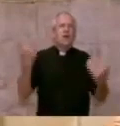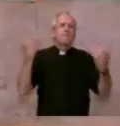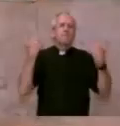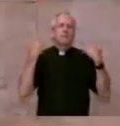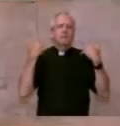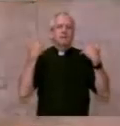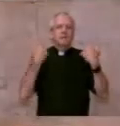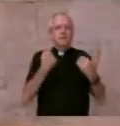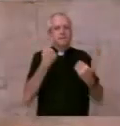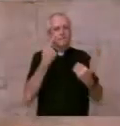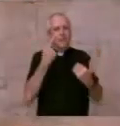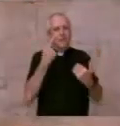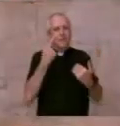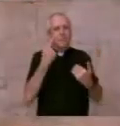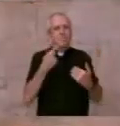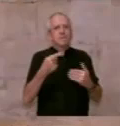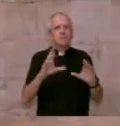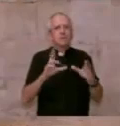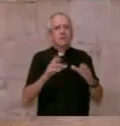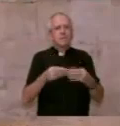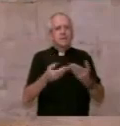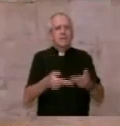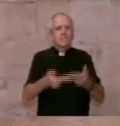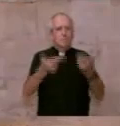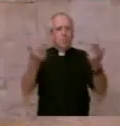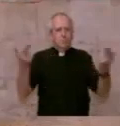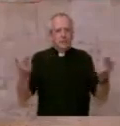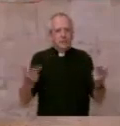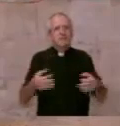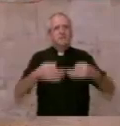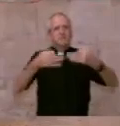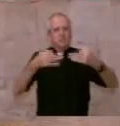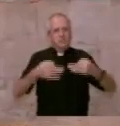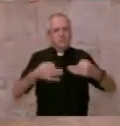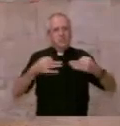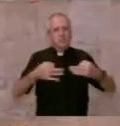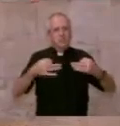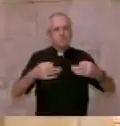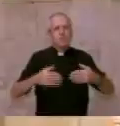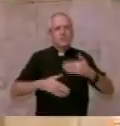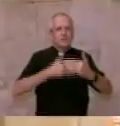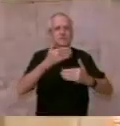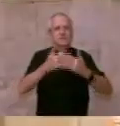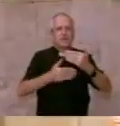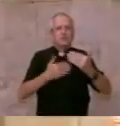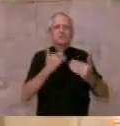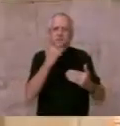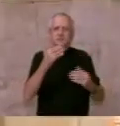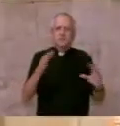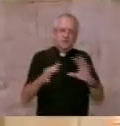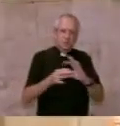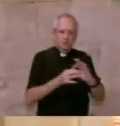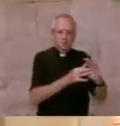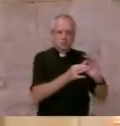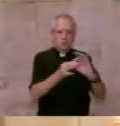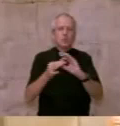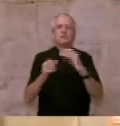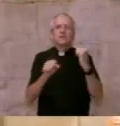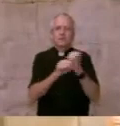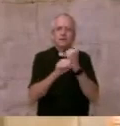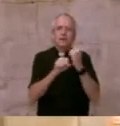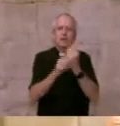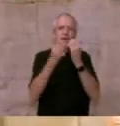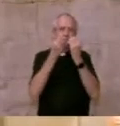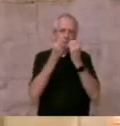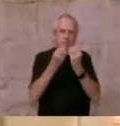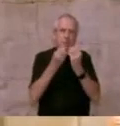los que tienen la noble misión de velar por la vida pública, por la seguridad, por el desarrollo. Aquest treballar pel bé